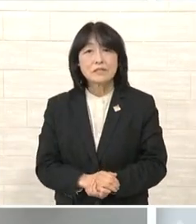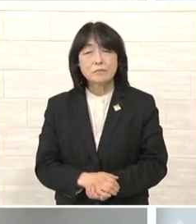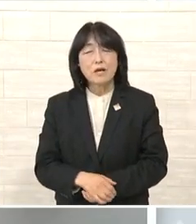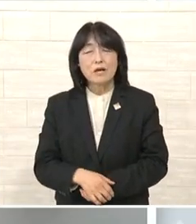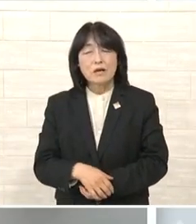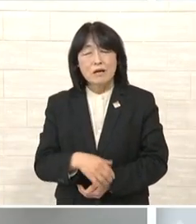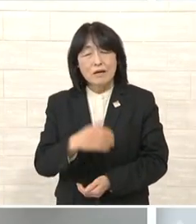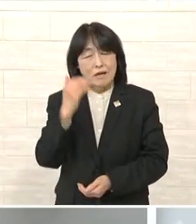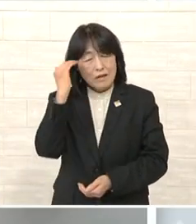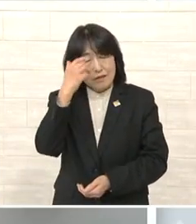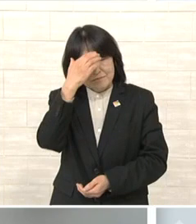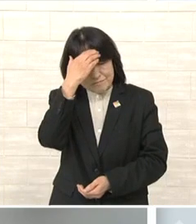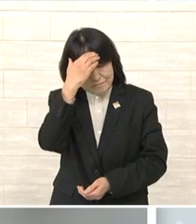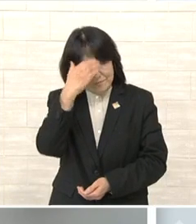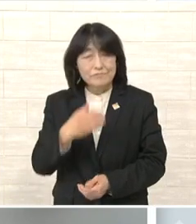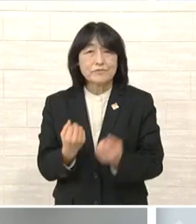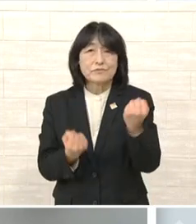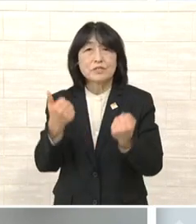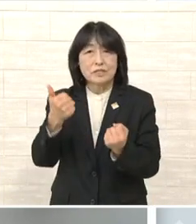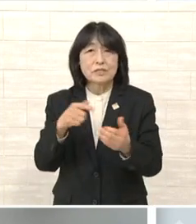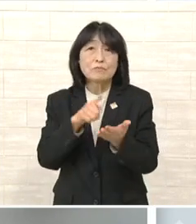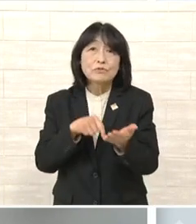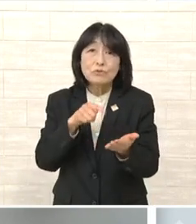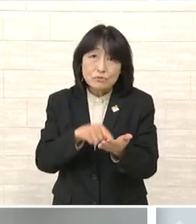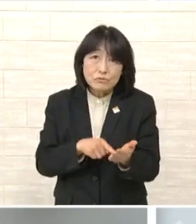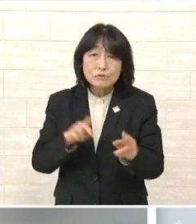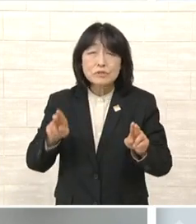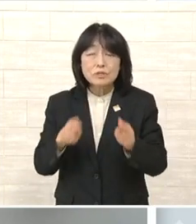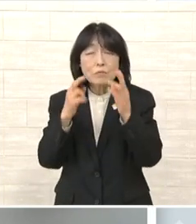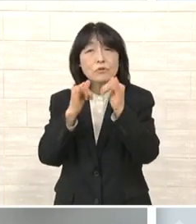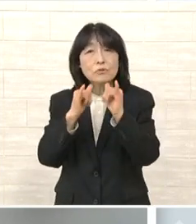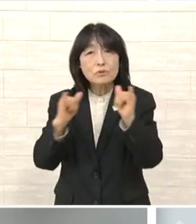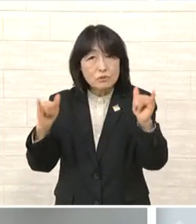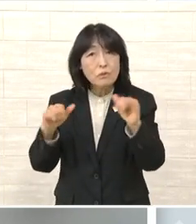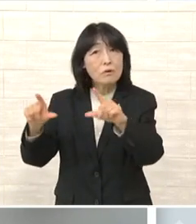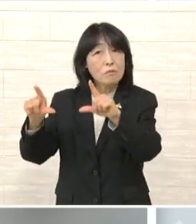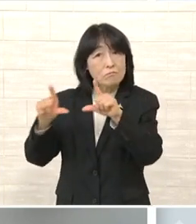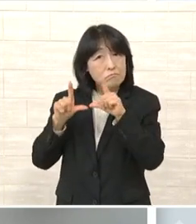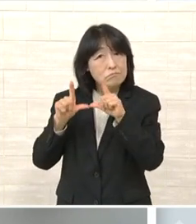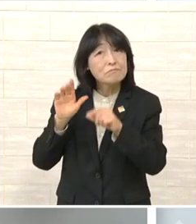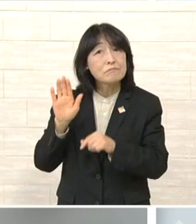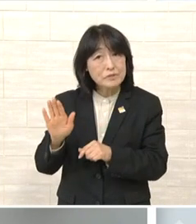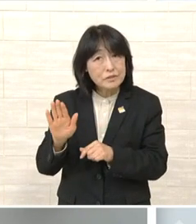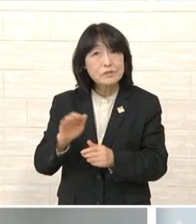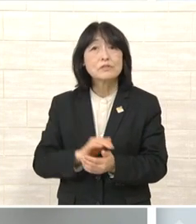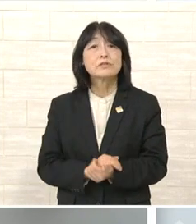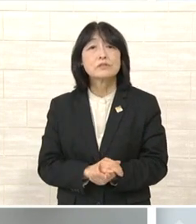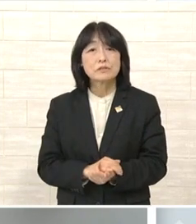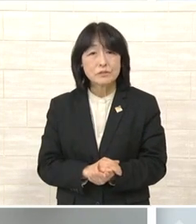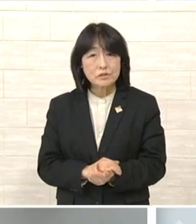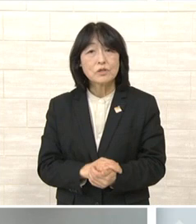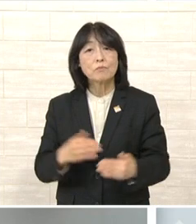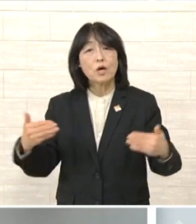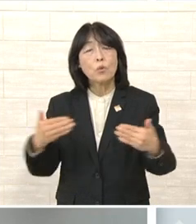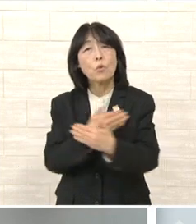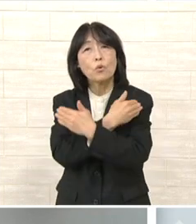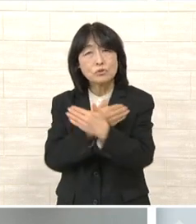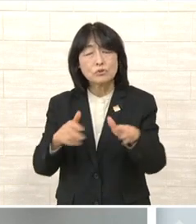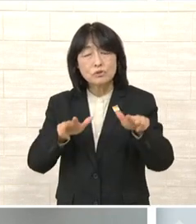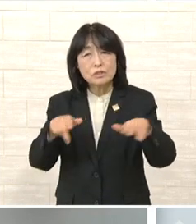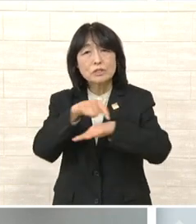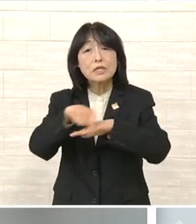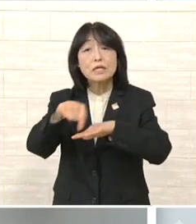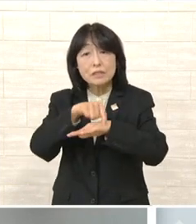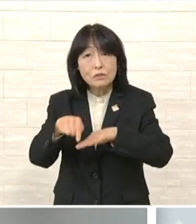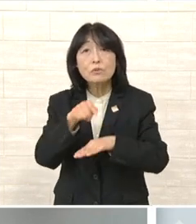するバスの運転手不足、専門家はこう指摘します。 つまり交通政策というのは一種福祉政